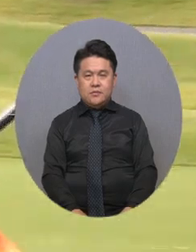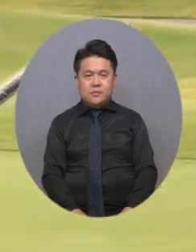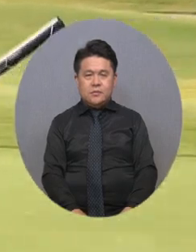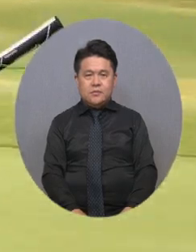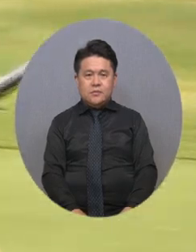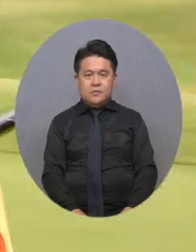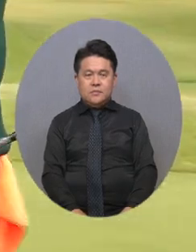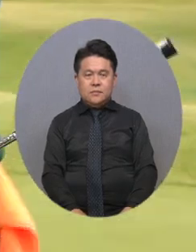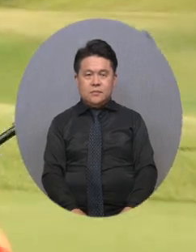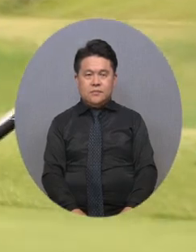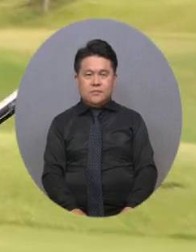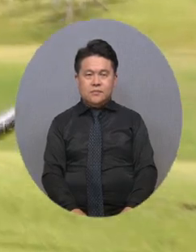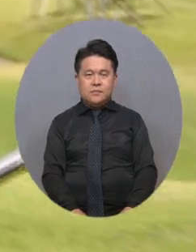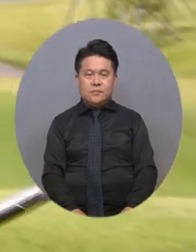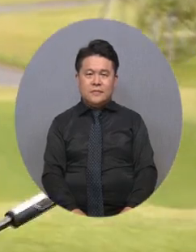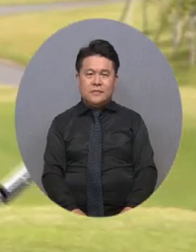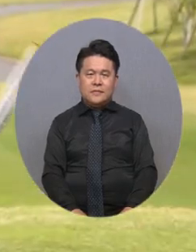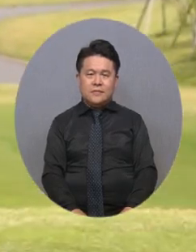야. 아.